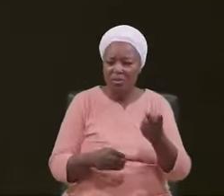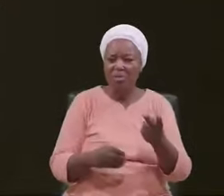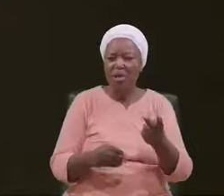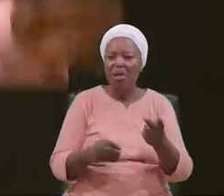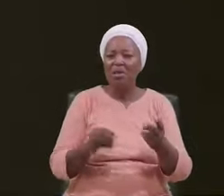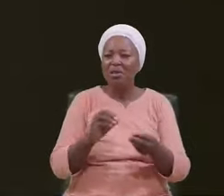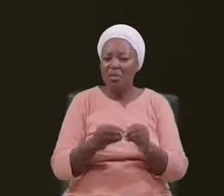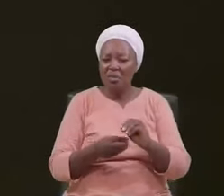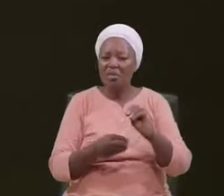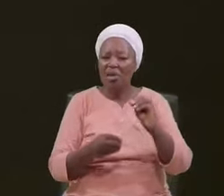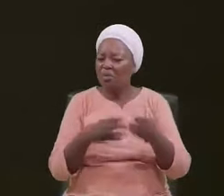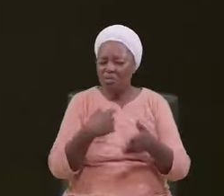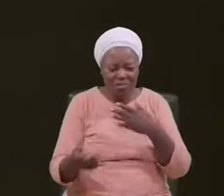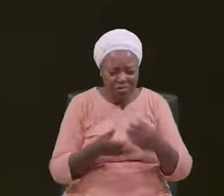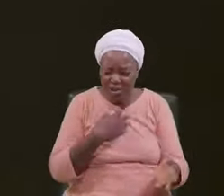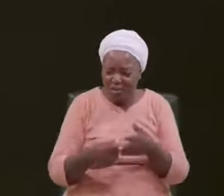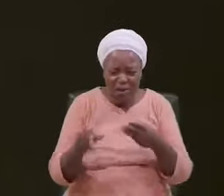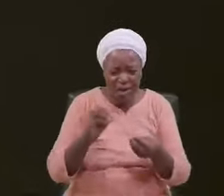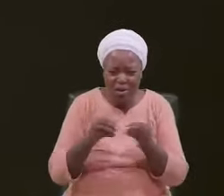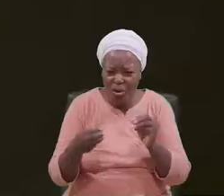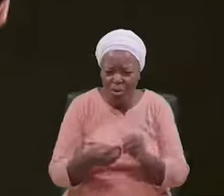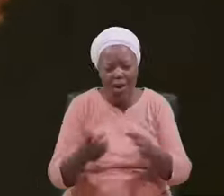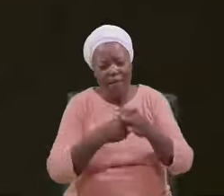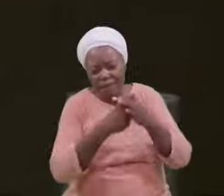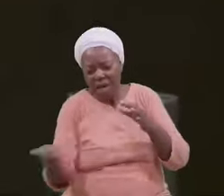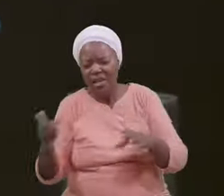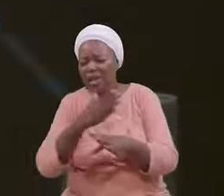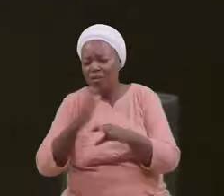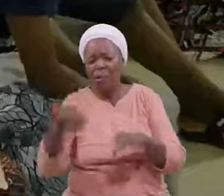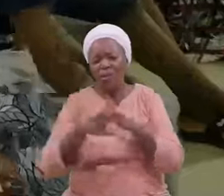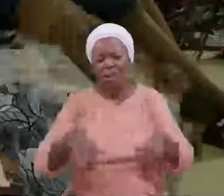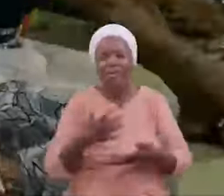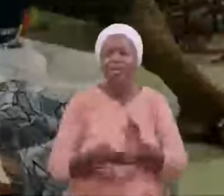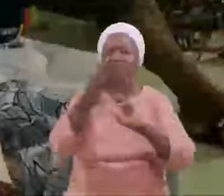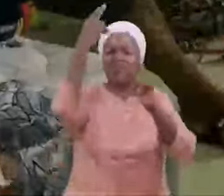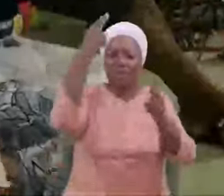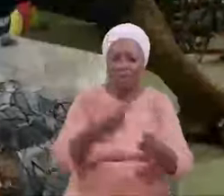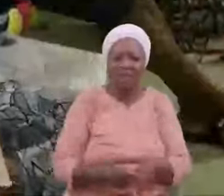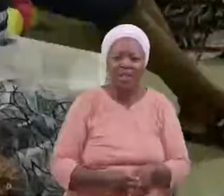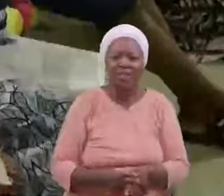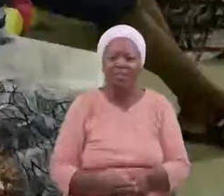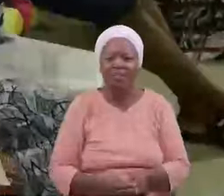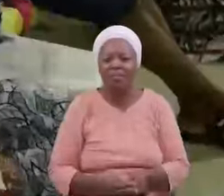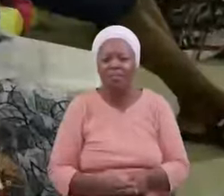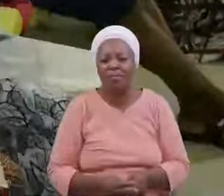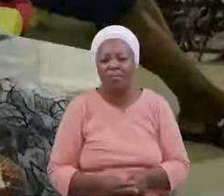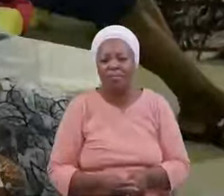2, quel que soit le nombre, diabète va partir, va quitter votre vie au nom de Jésus-Christ.